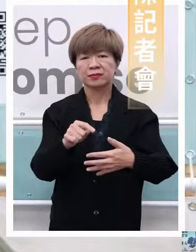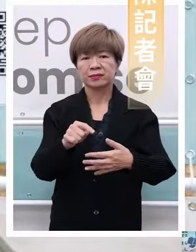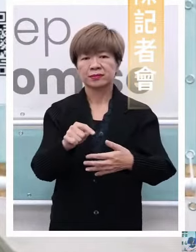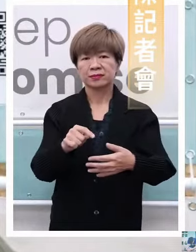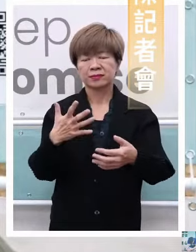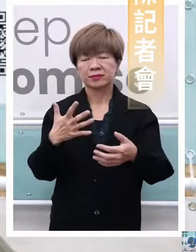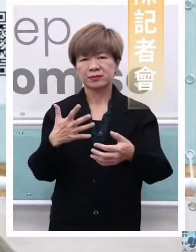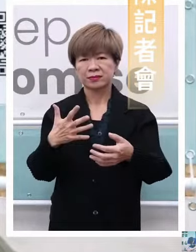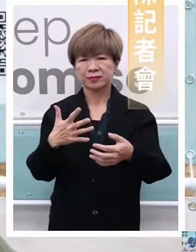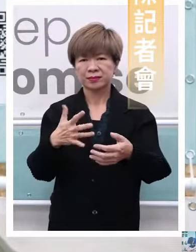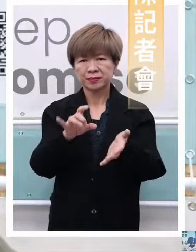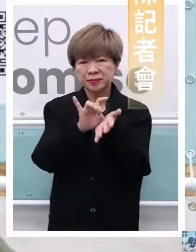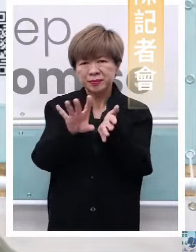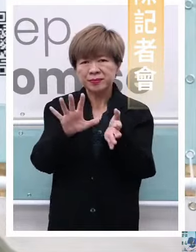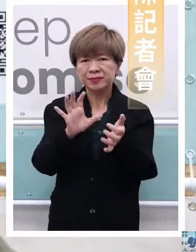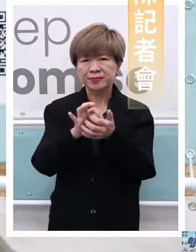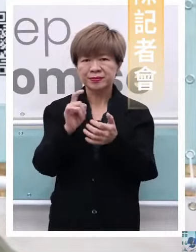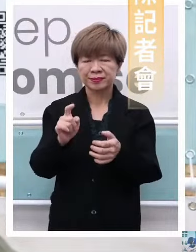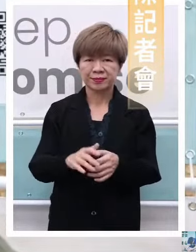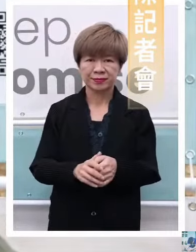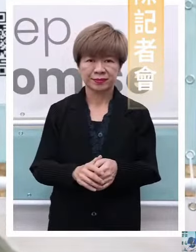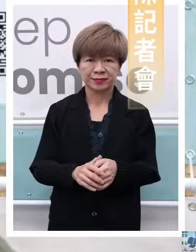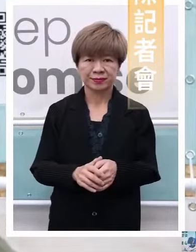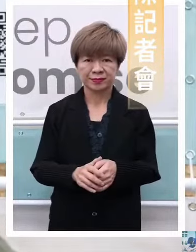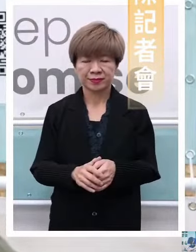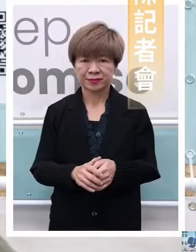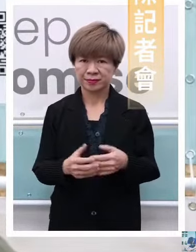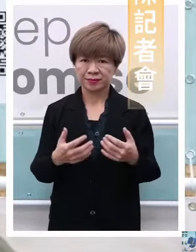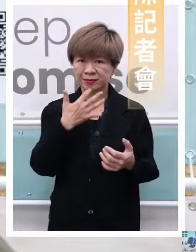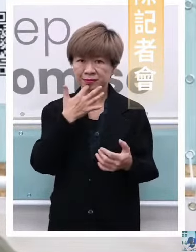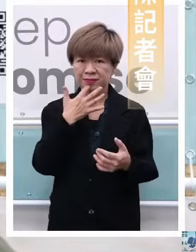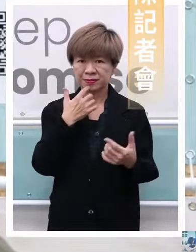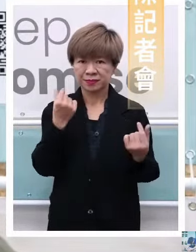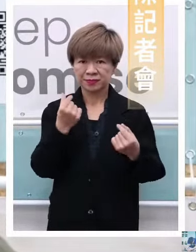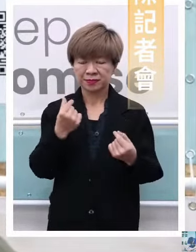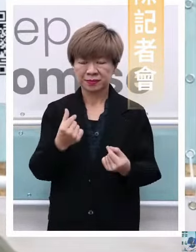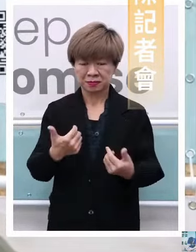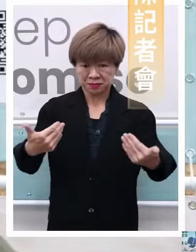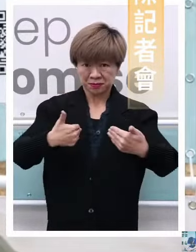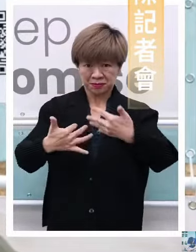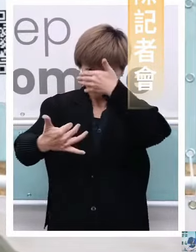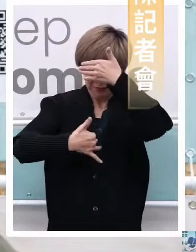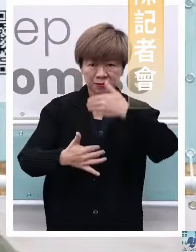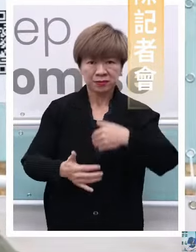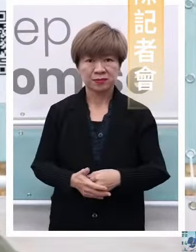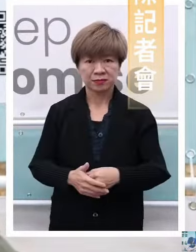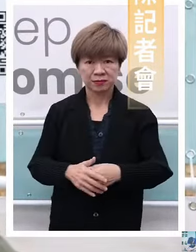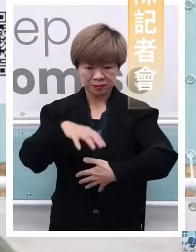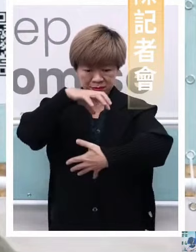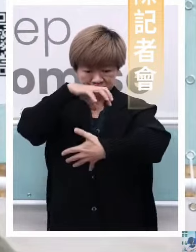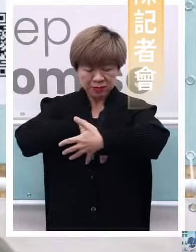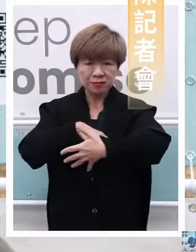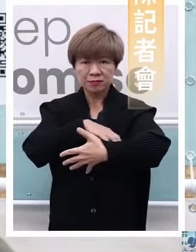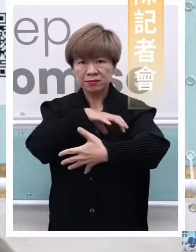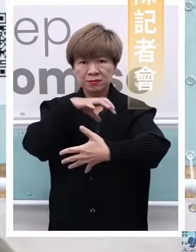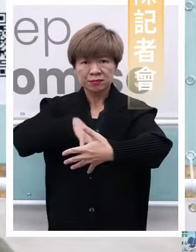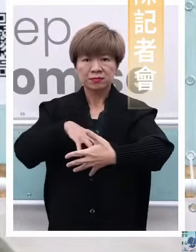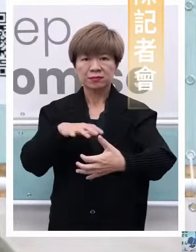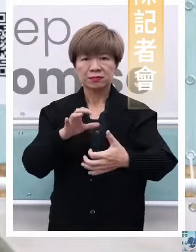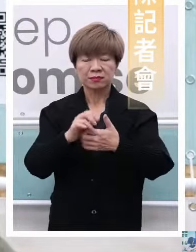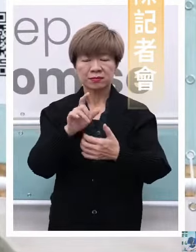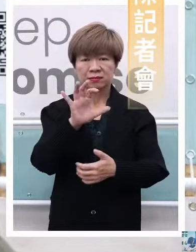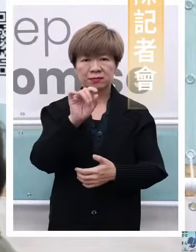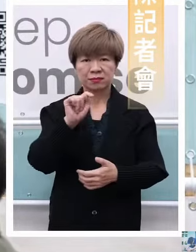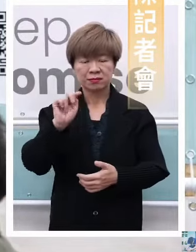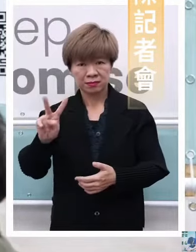这个后面也没有打上任何一个问号，这等于是一个实质的一个指控，就是说这个内容呢是被 FTV 也